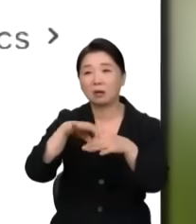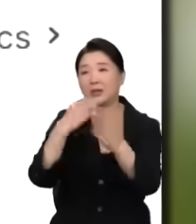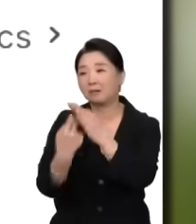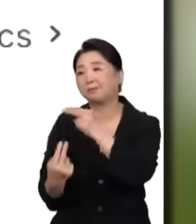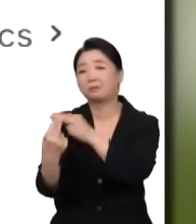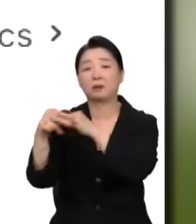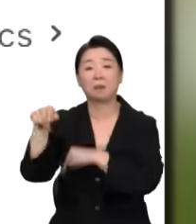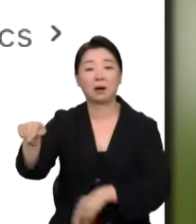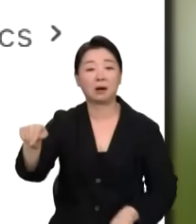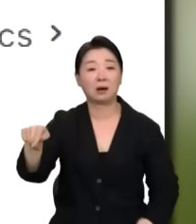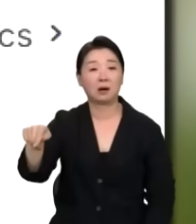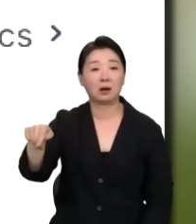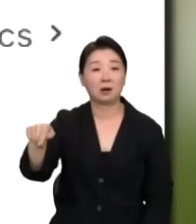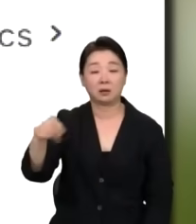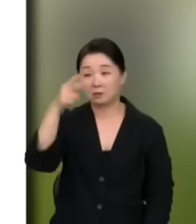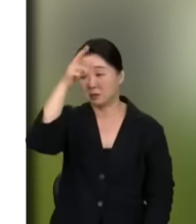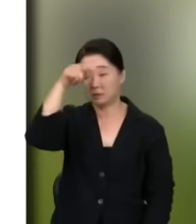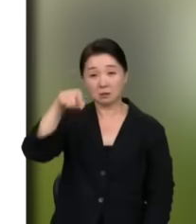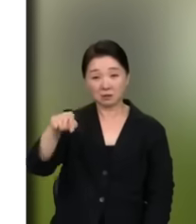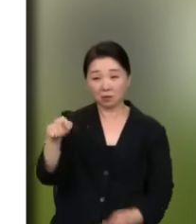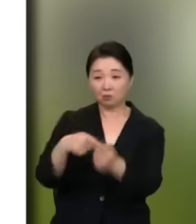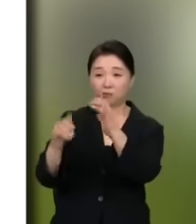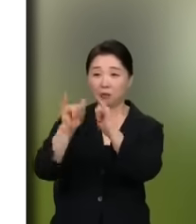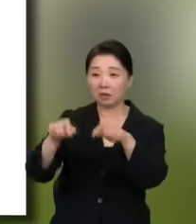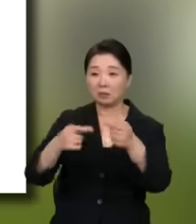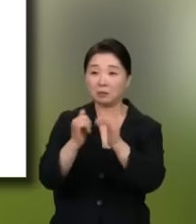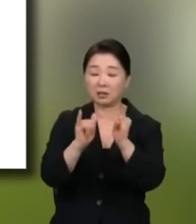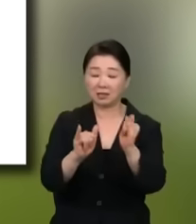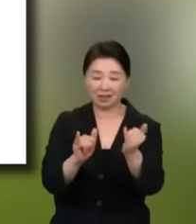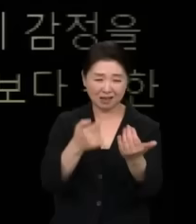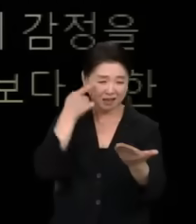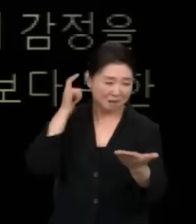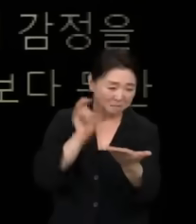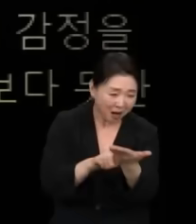모아두기도 했습니다. 경찰은 운영자와 참가자를